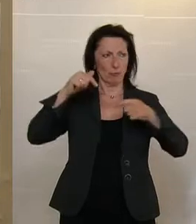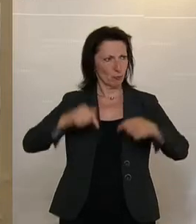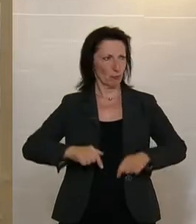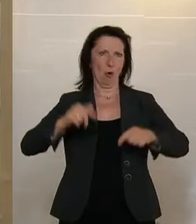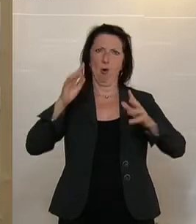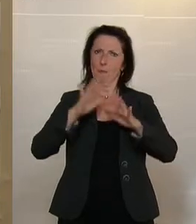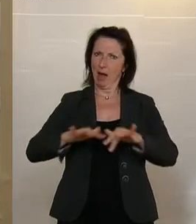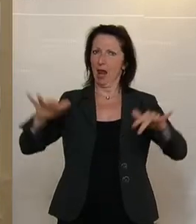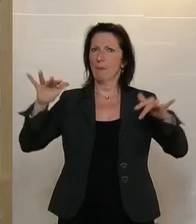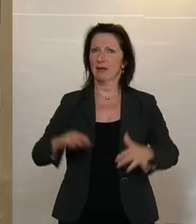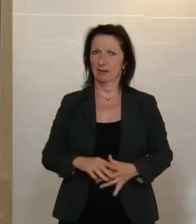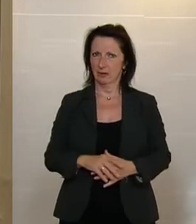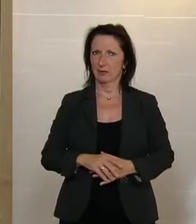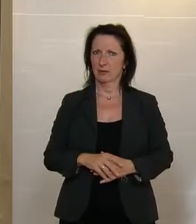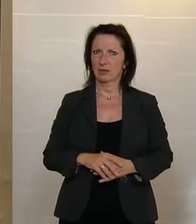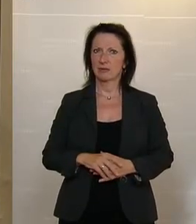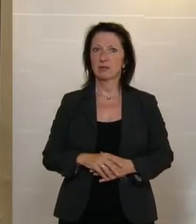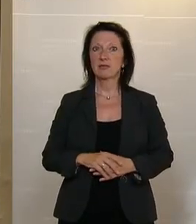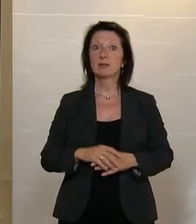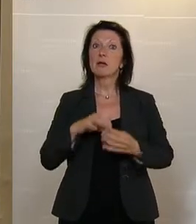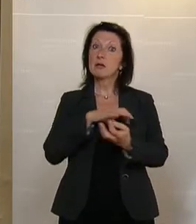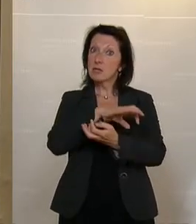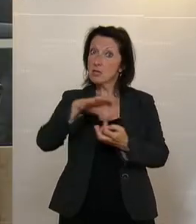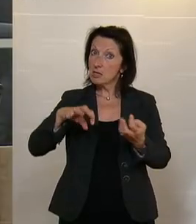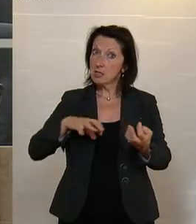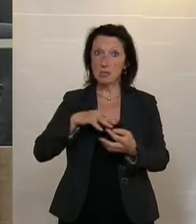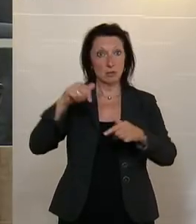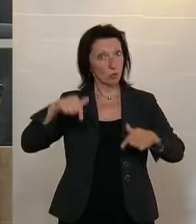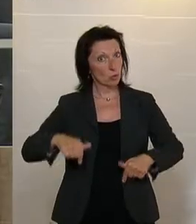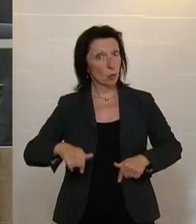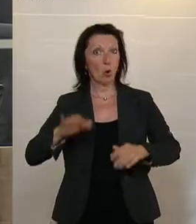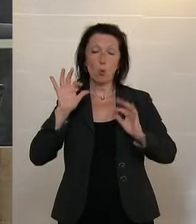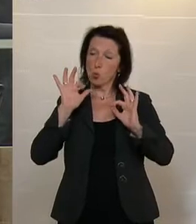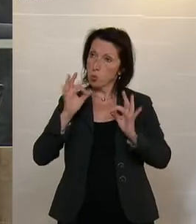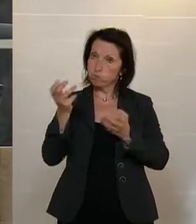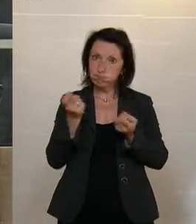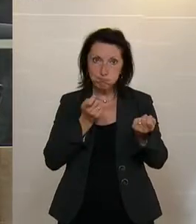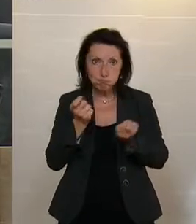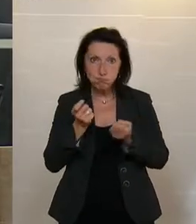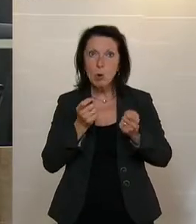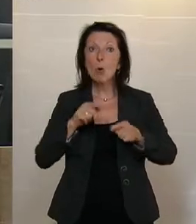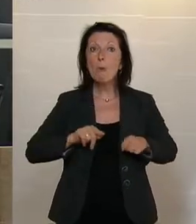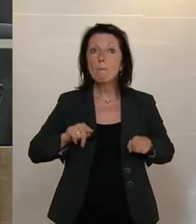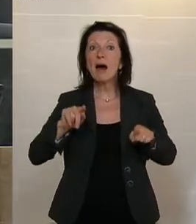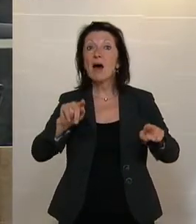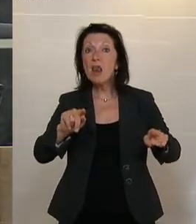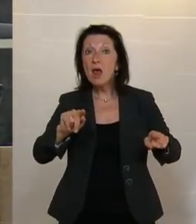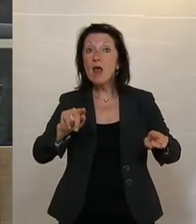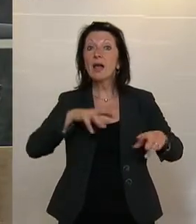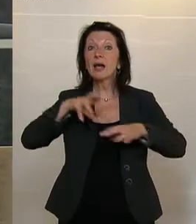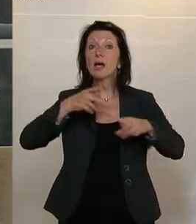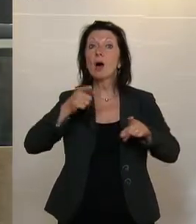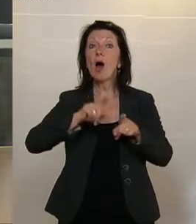Haus, das diese Krise bewältigt, aber gleichzeitig auch in die Zukunft